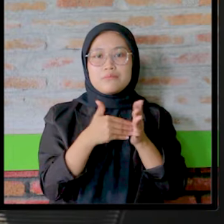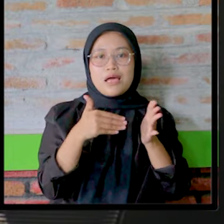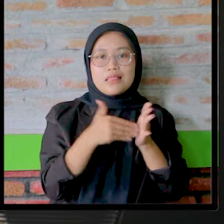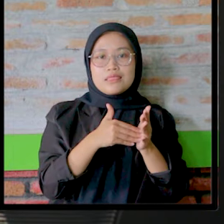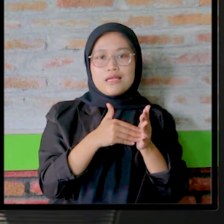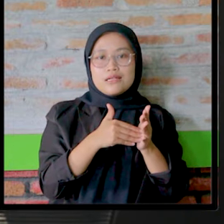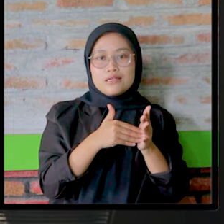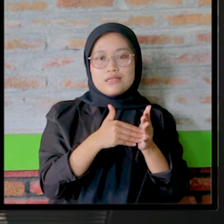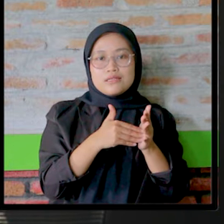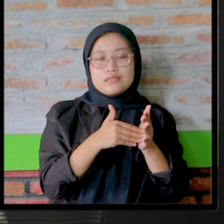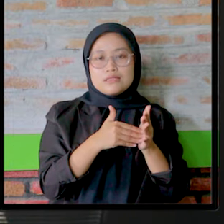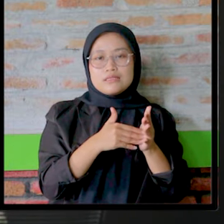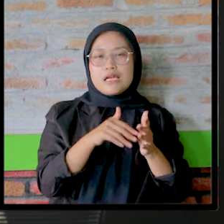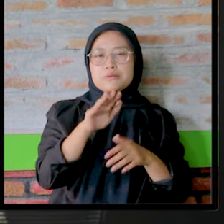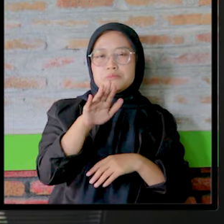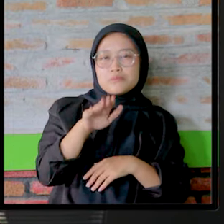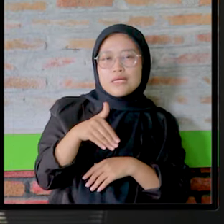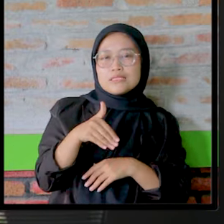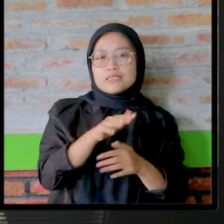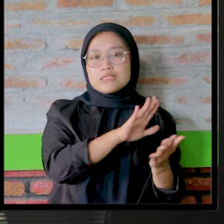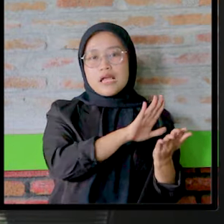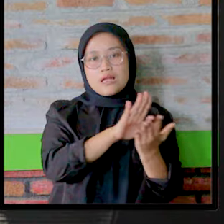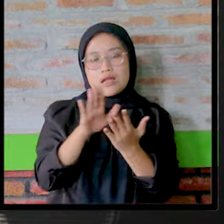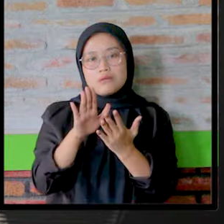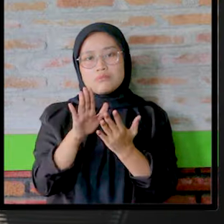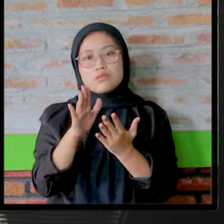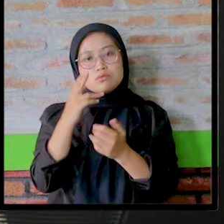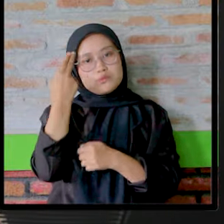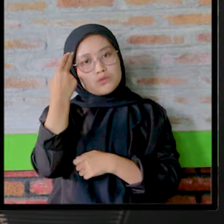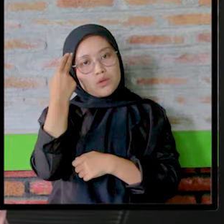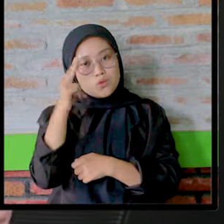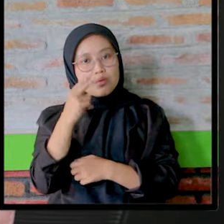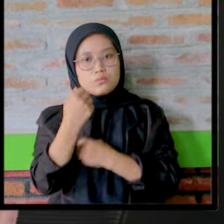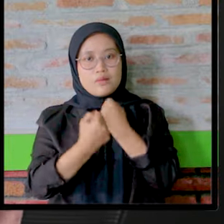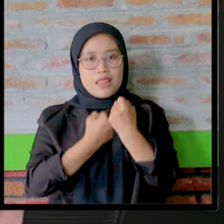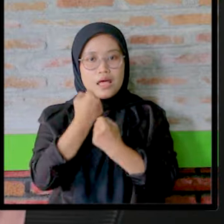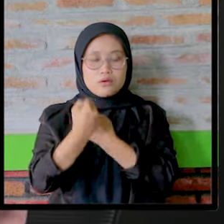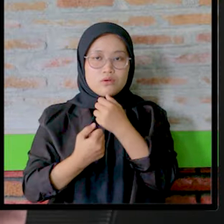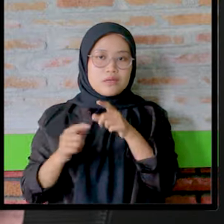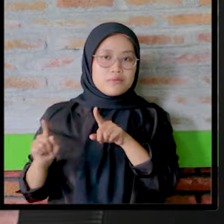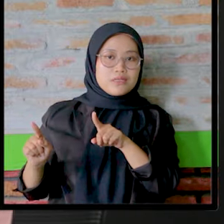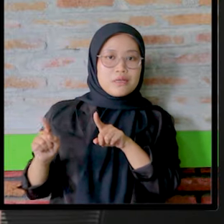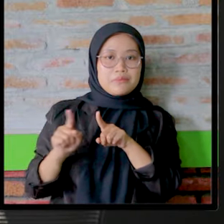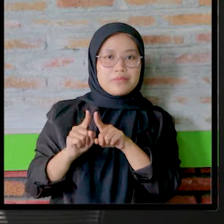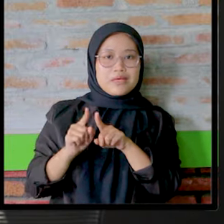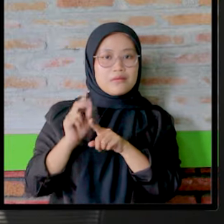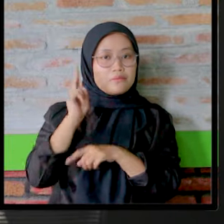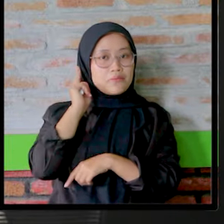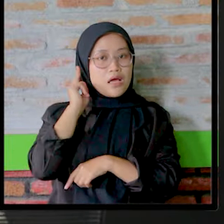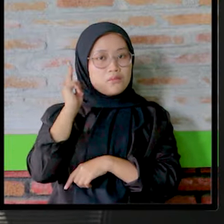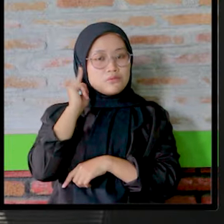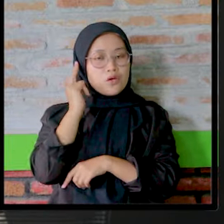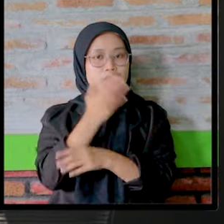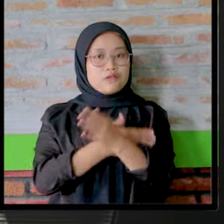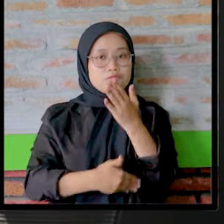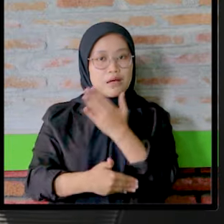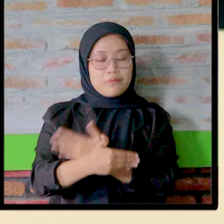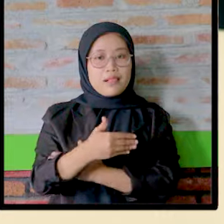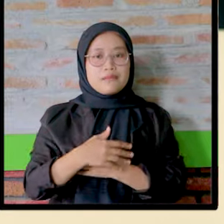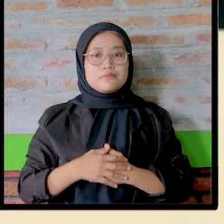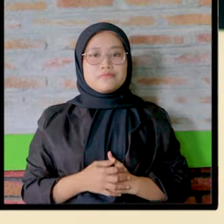tantangan yang masih ee dihadapi ibu untuk ee melakukan pendampingan terhadap perempuan di fabel berhadapan dengan